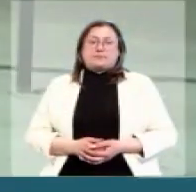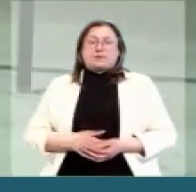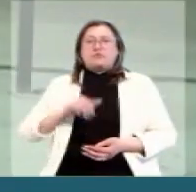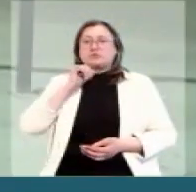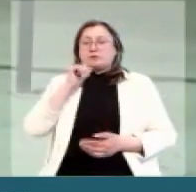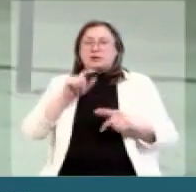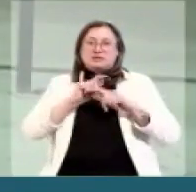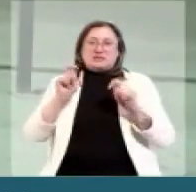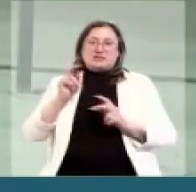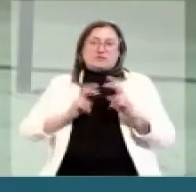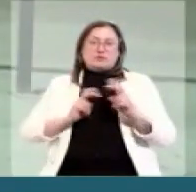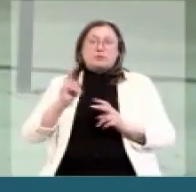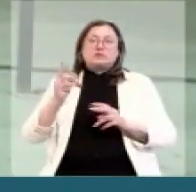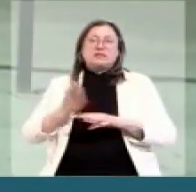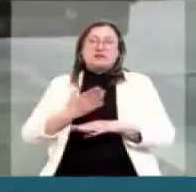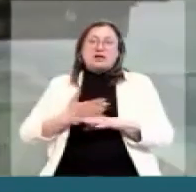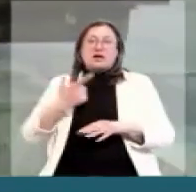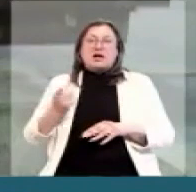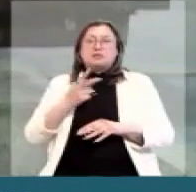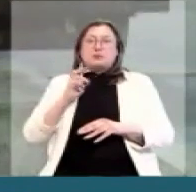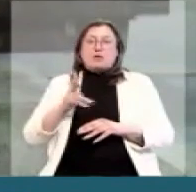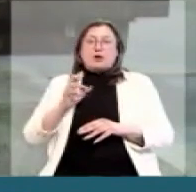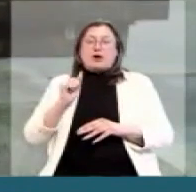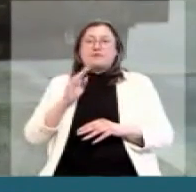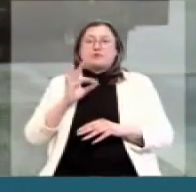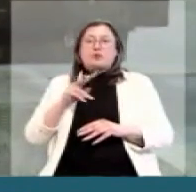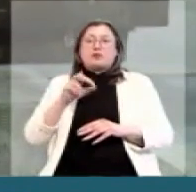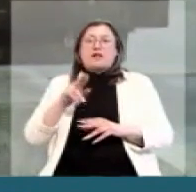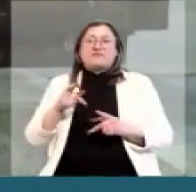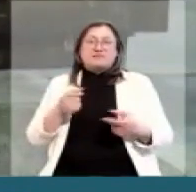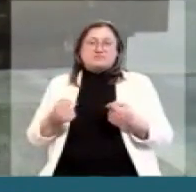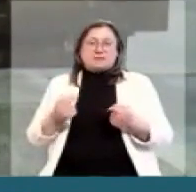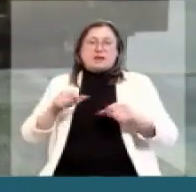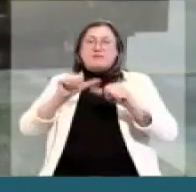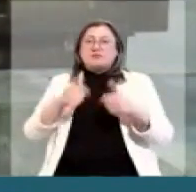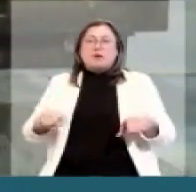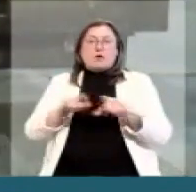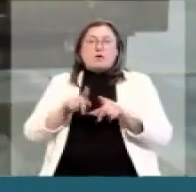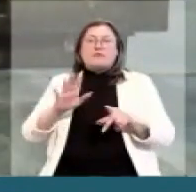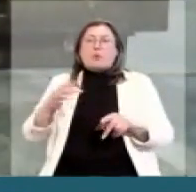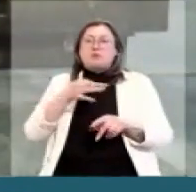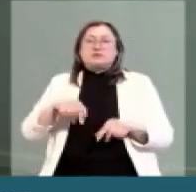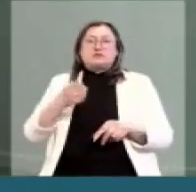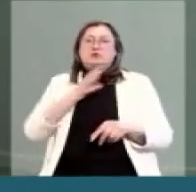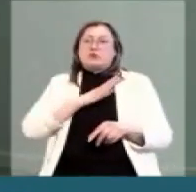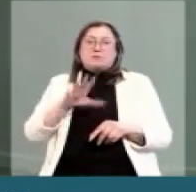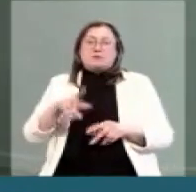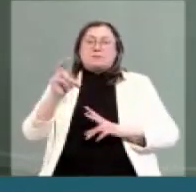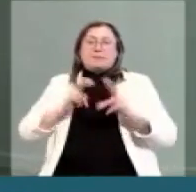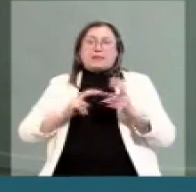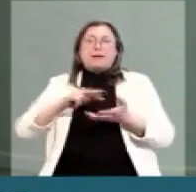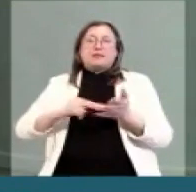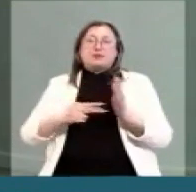В Кустанае открыли завод по изготовлению газоблока автоклавного твердения. Аналогов такому производству в области еще не было.